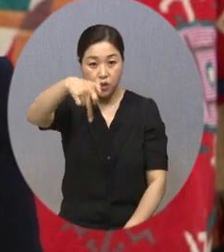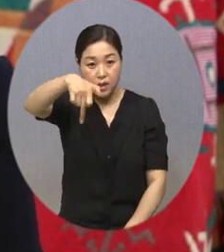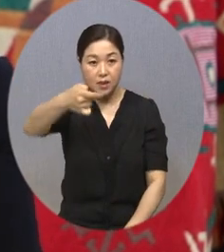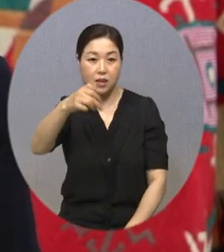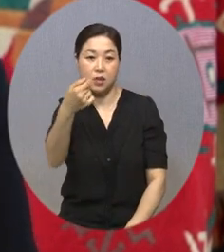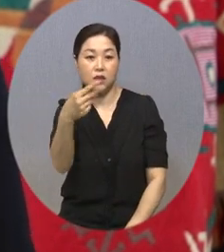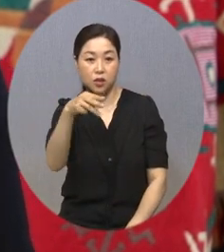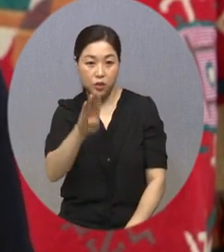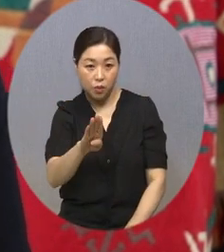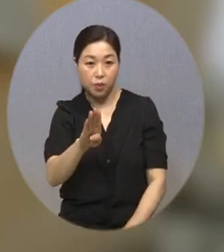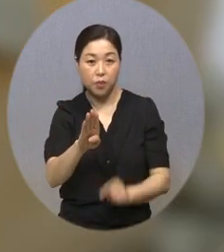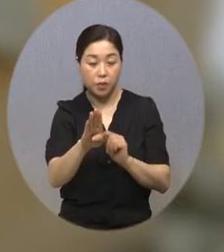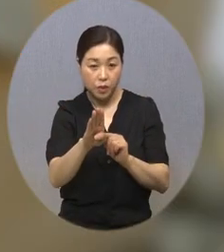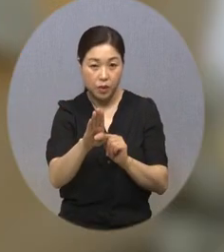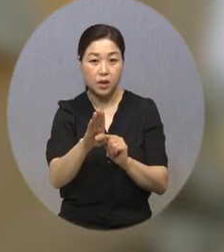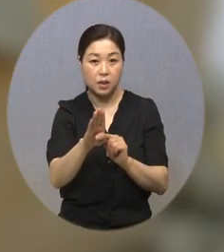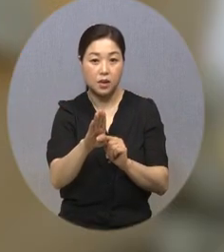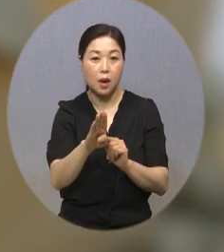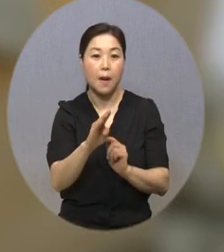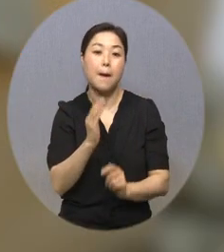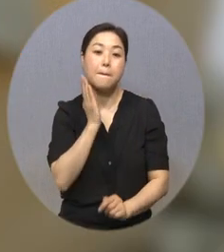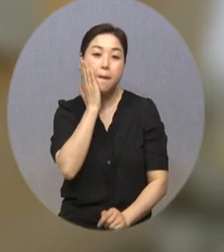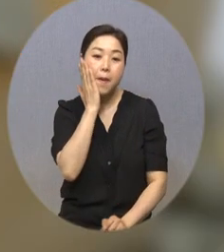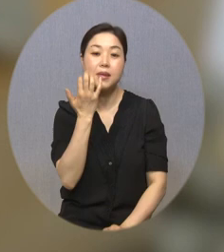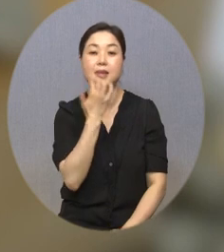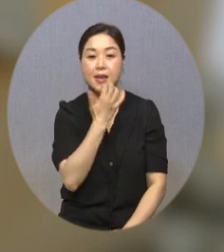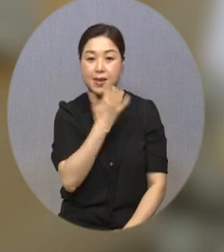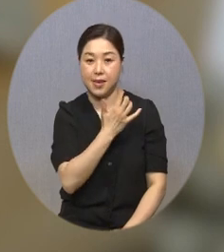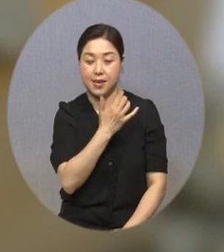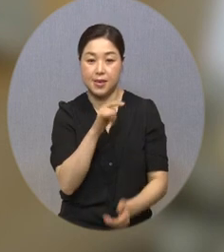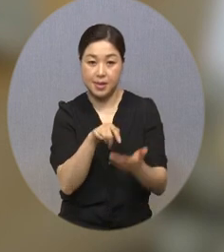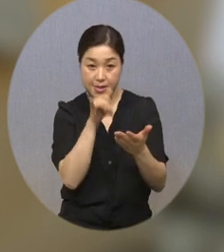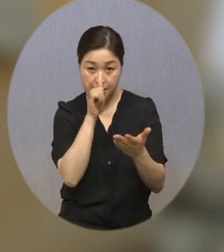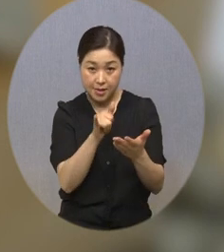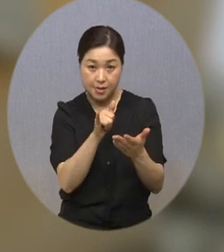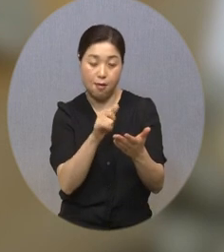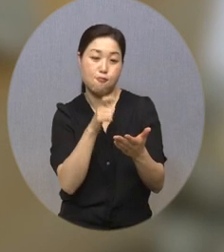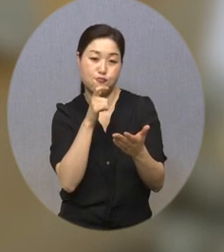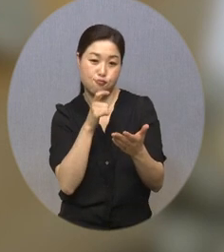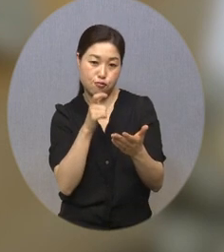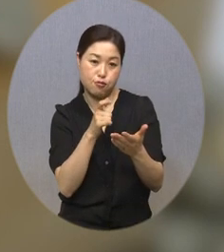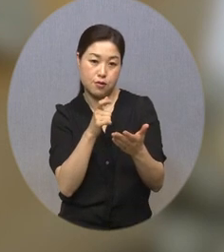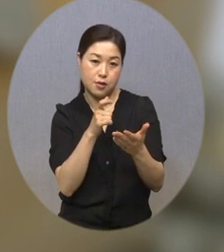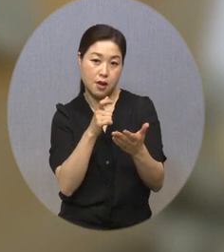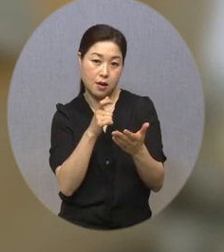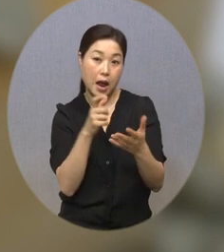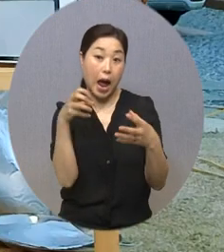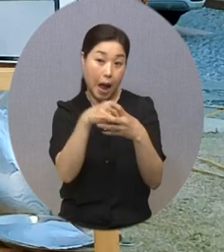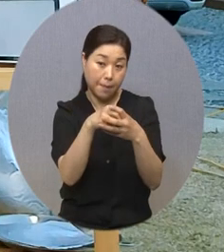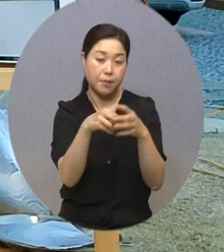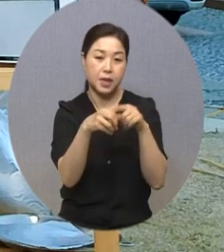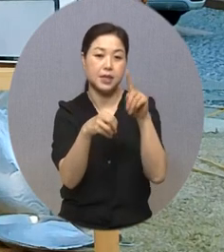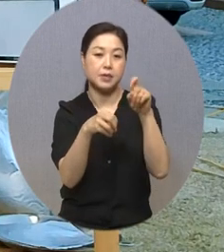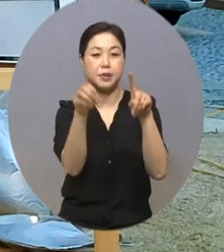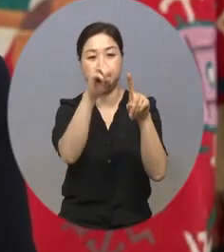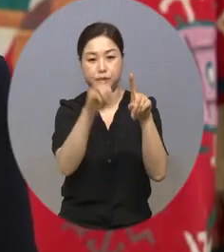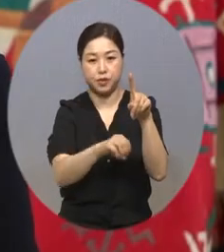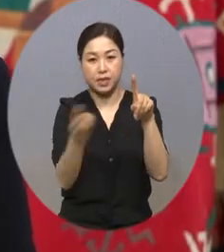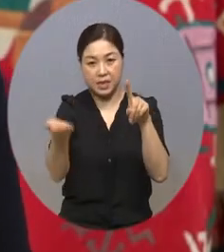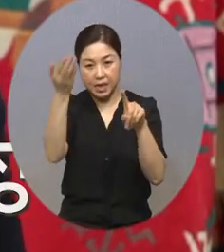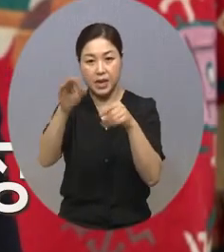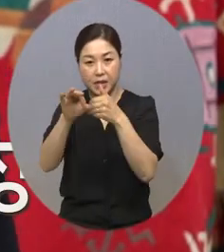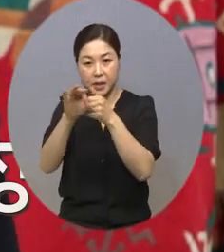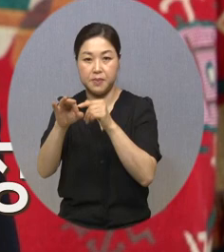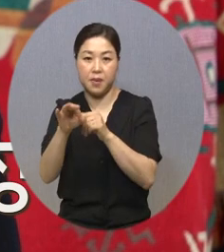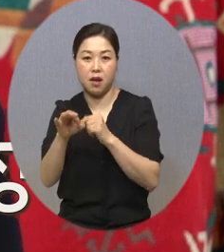위해선 일컬어 길수록 초록색 빗을 때 이거든요 수분함량 11% 정도가 가장 좋아요 그 이상이 되면 은 온